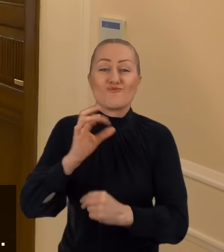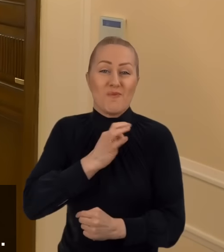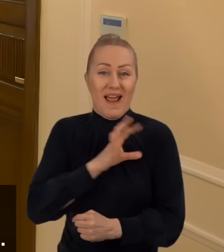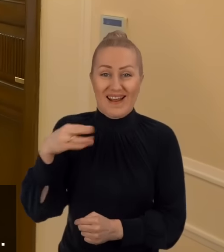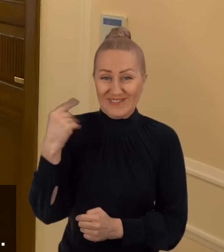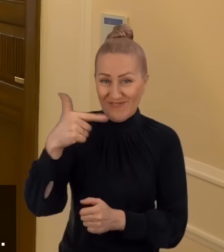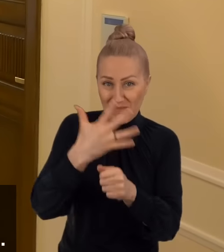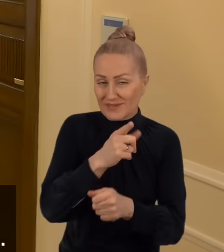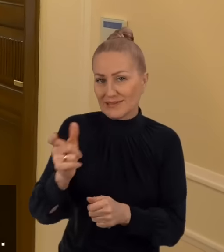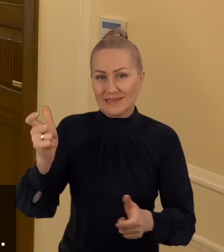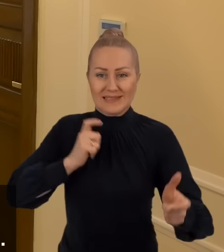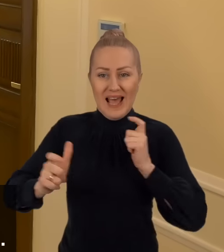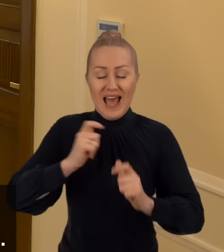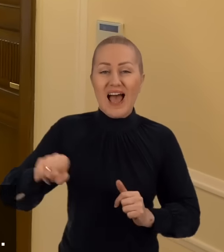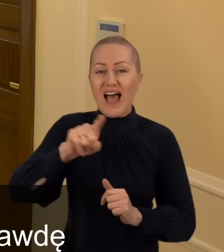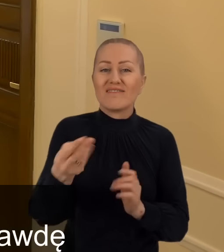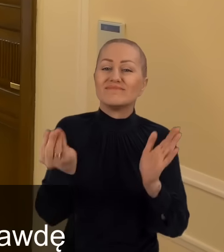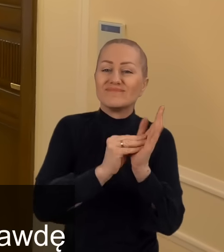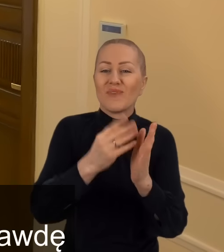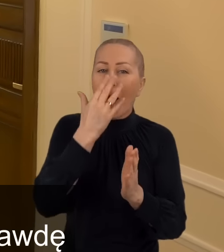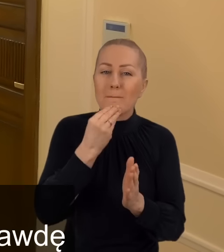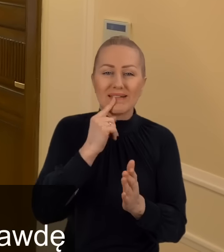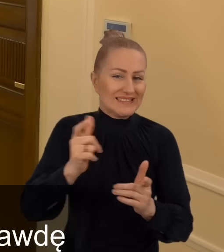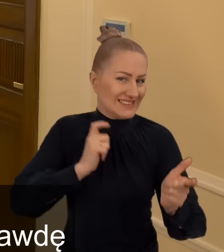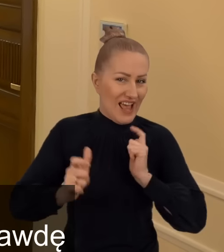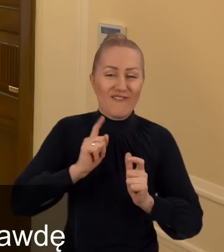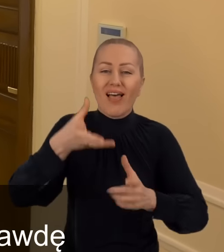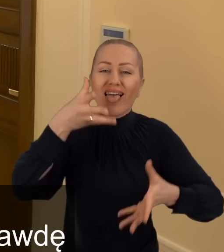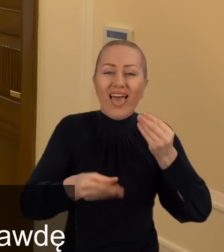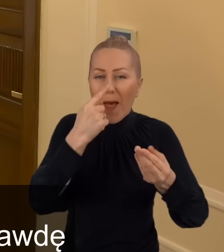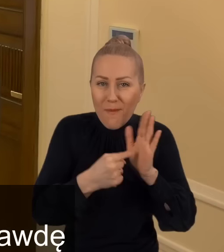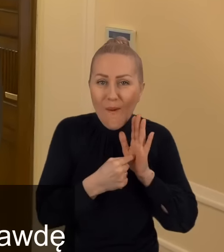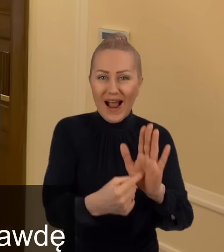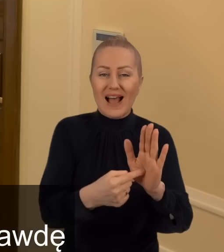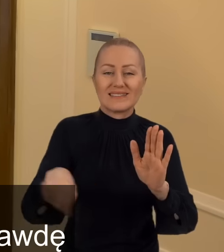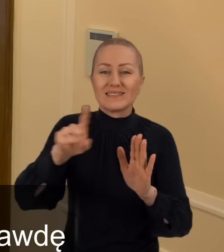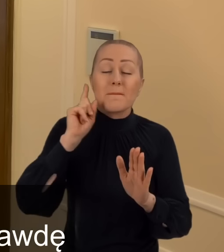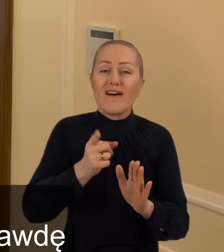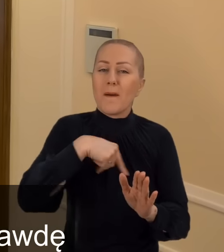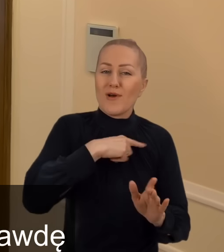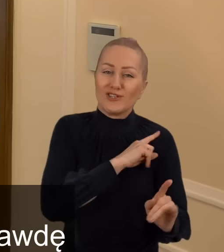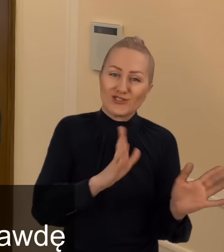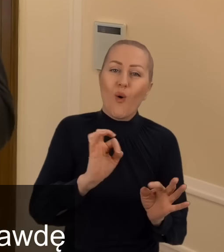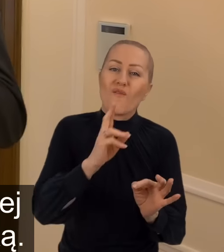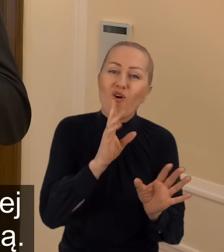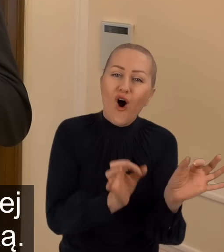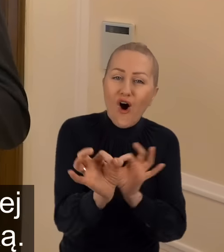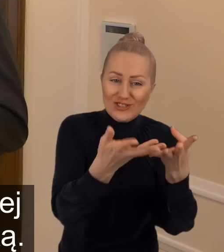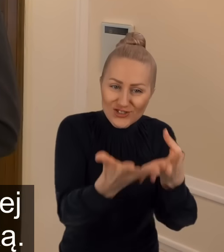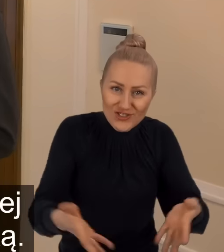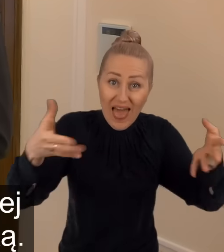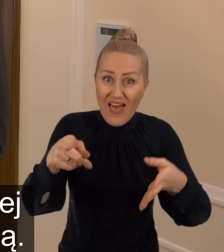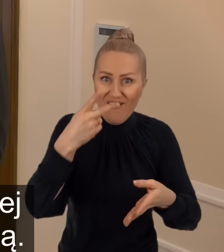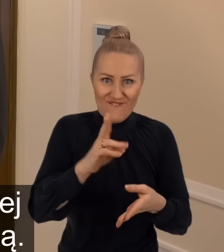tym ambientem, który tutaj mamy. My walczymy o mokradła i o małą retencję, a tutaj jest naprawdę solidny